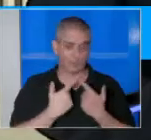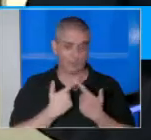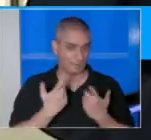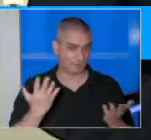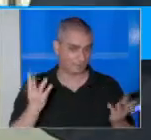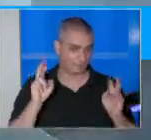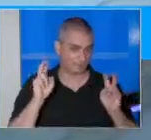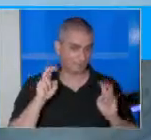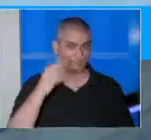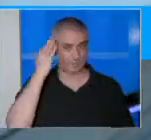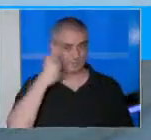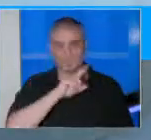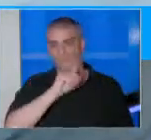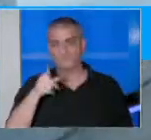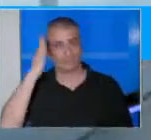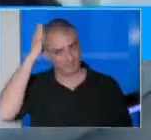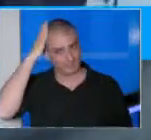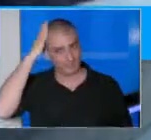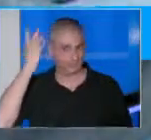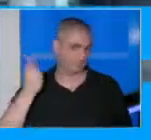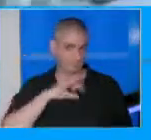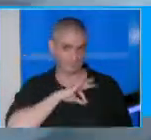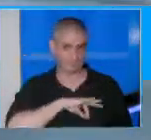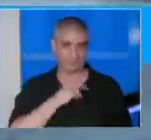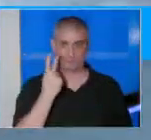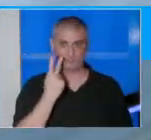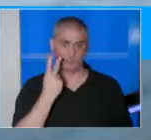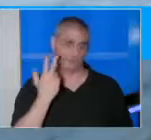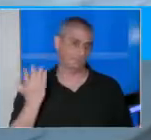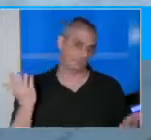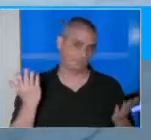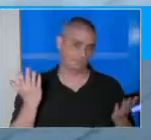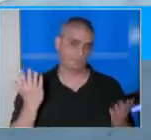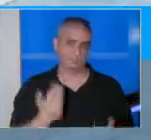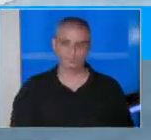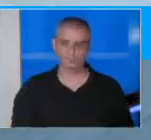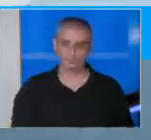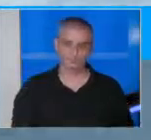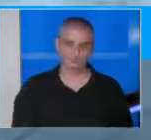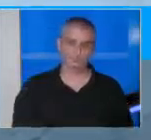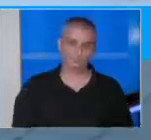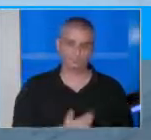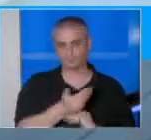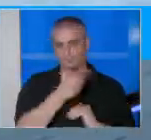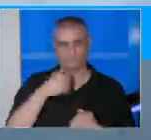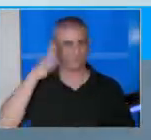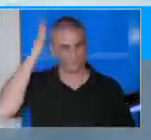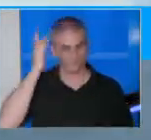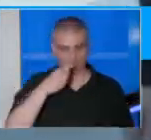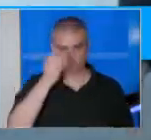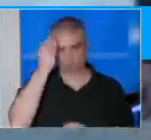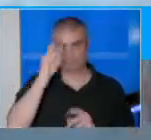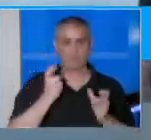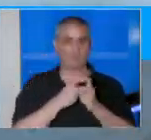בין... גדעון סער לבנט, צריך לומר, הוא הרוויח שניים, בזה שהקדים את נפתלי בנט,